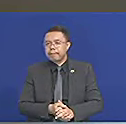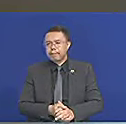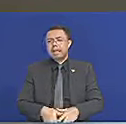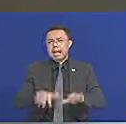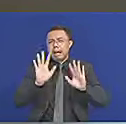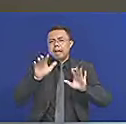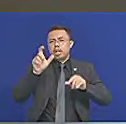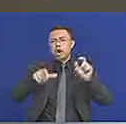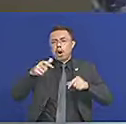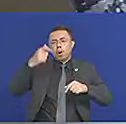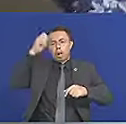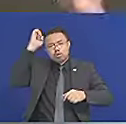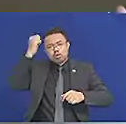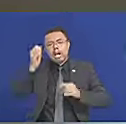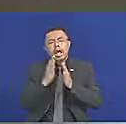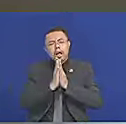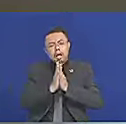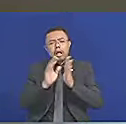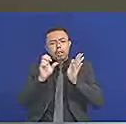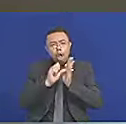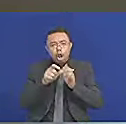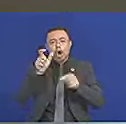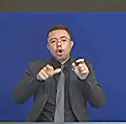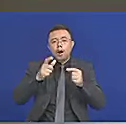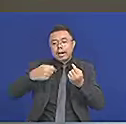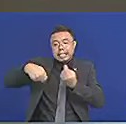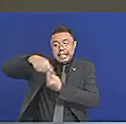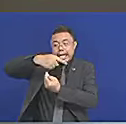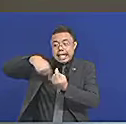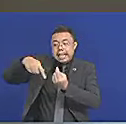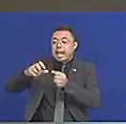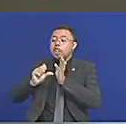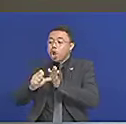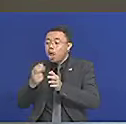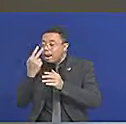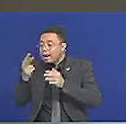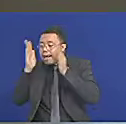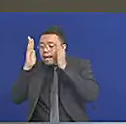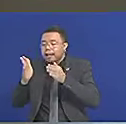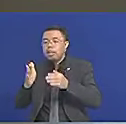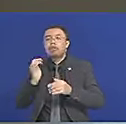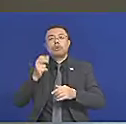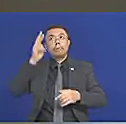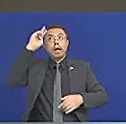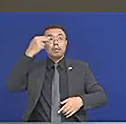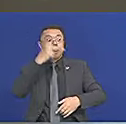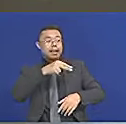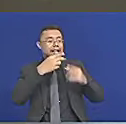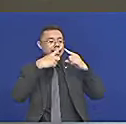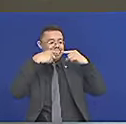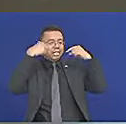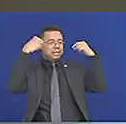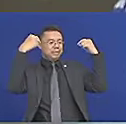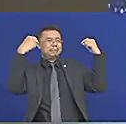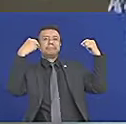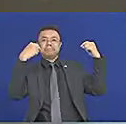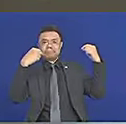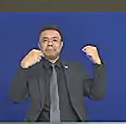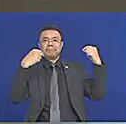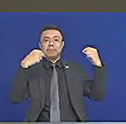Banyak orang susah. Tolong deh orang-orang di sekitar saudara. Biar Tuhan senyum. Ya.